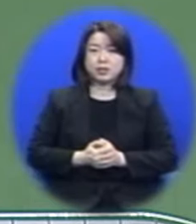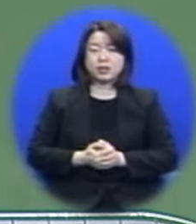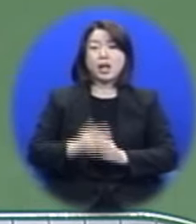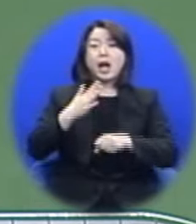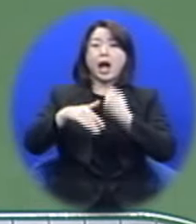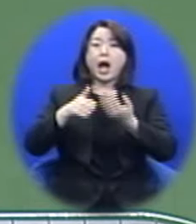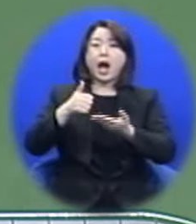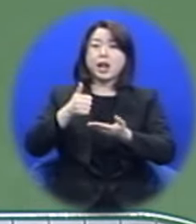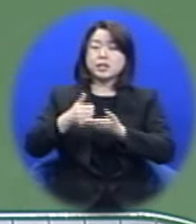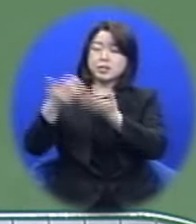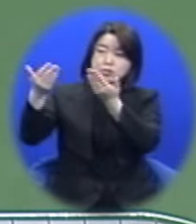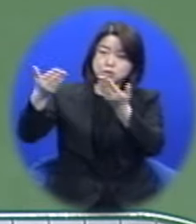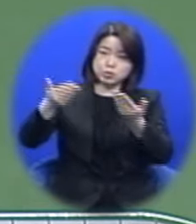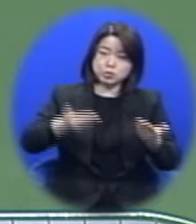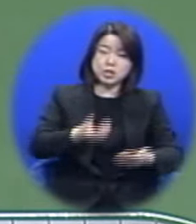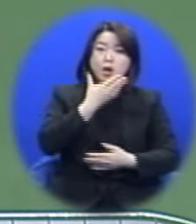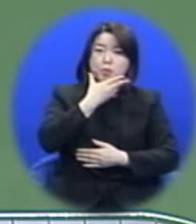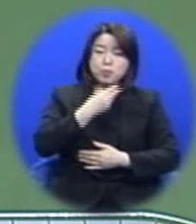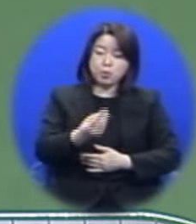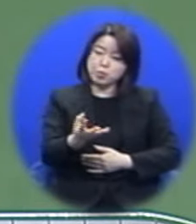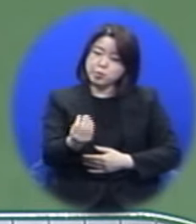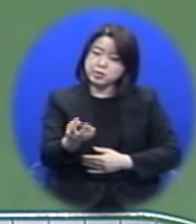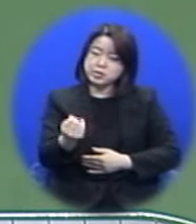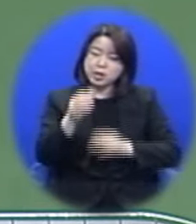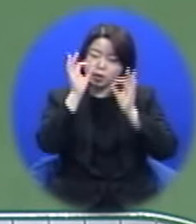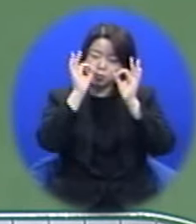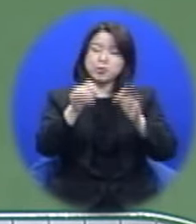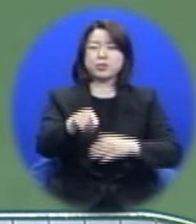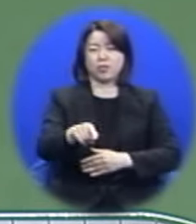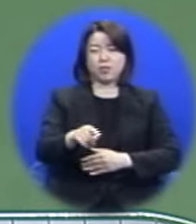하나님께서 내려주신 복을 세어보는 거래요.